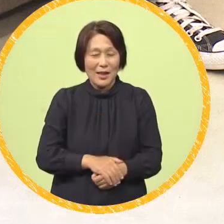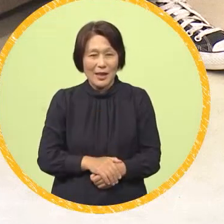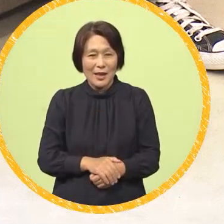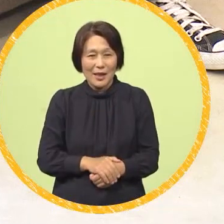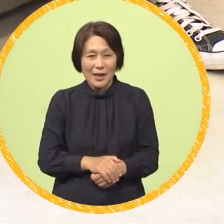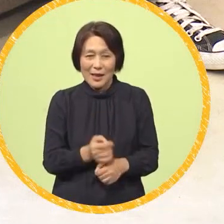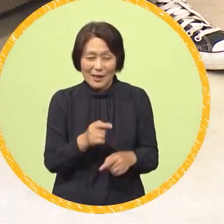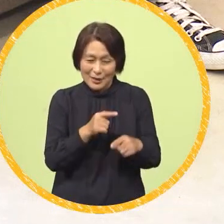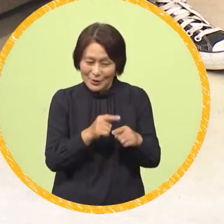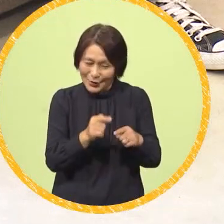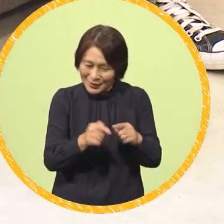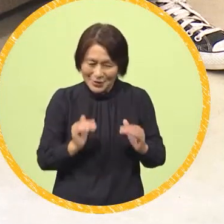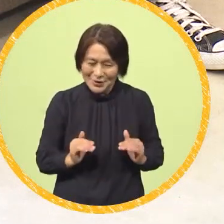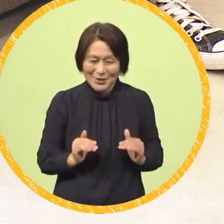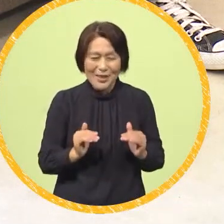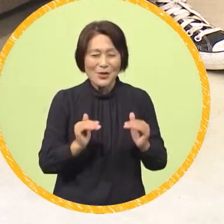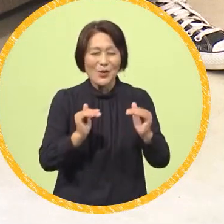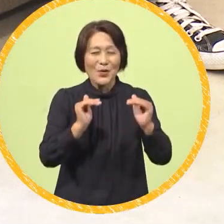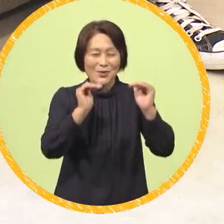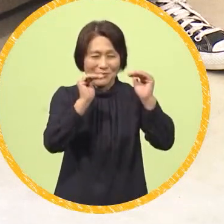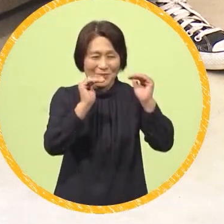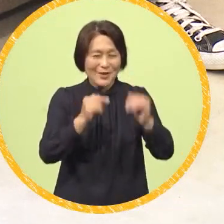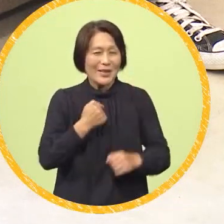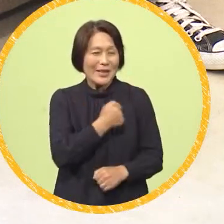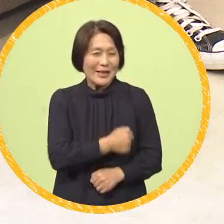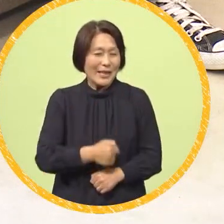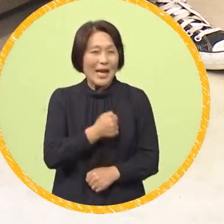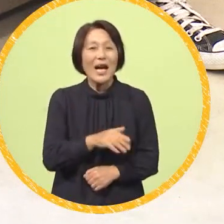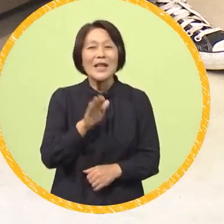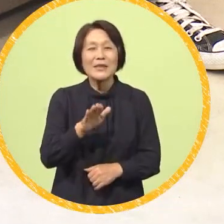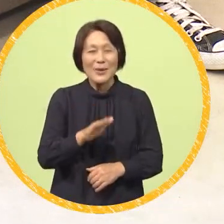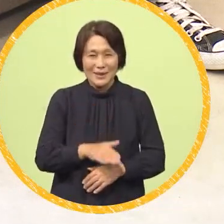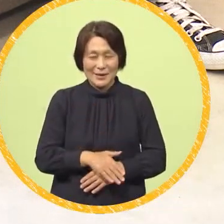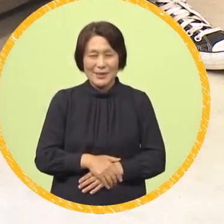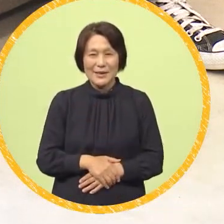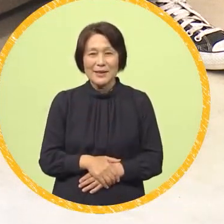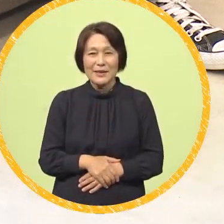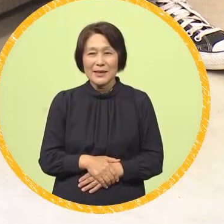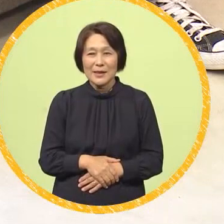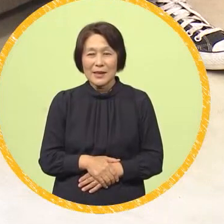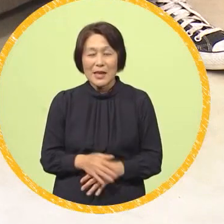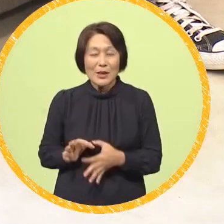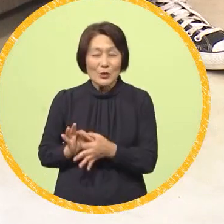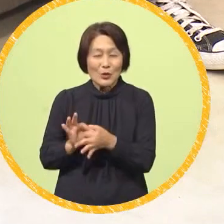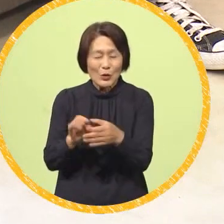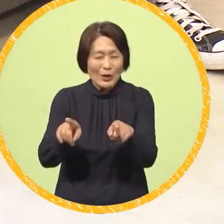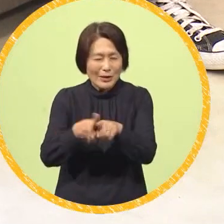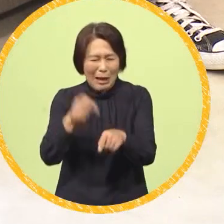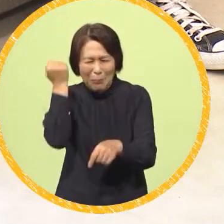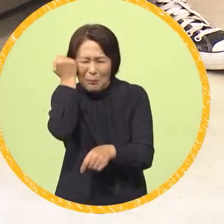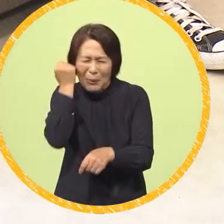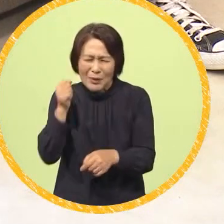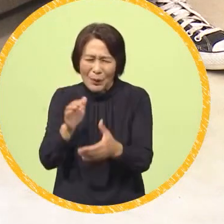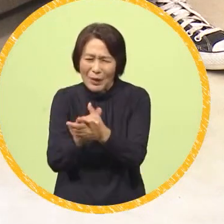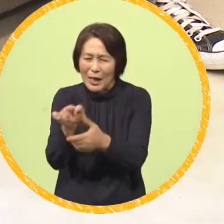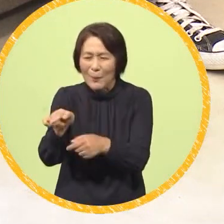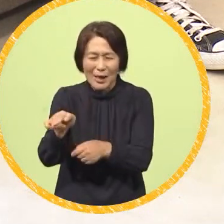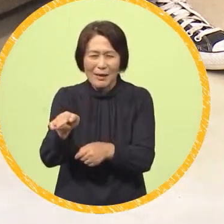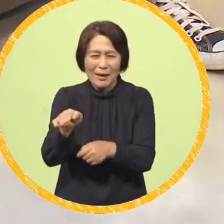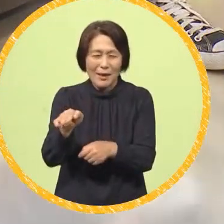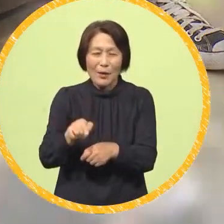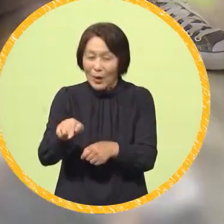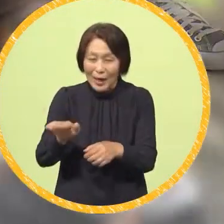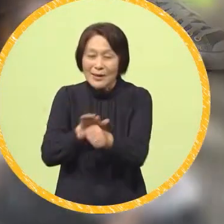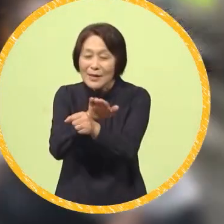っと成長 したような気がしてます、 ずっと一緒にいて鬱陶しいと思ってた仲間の大切さ